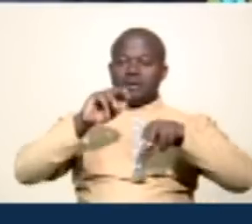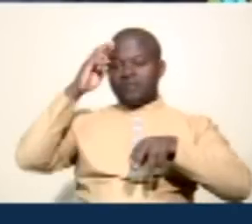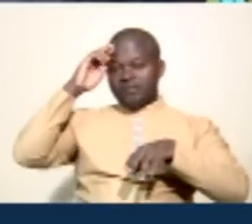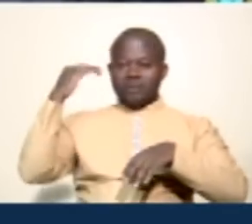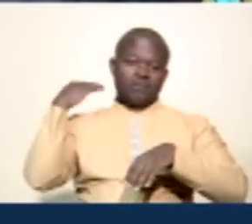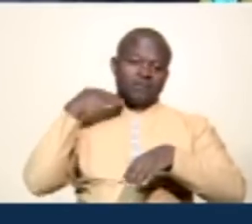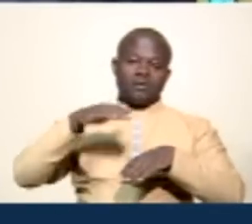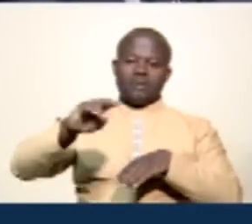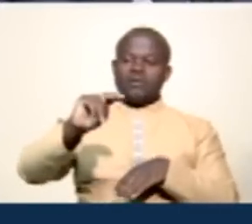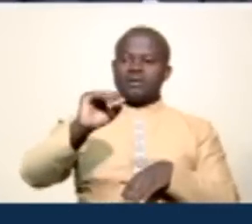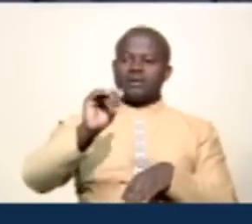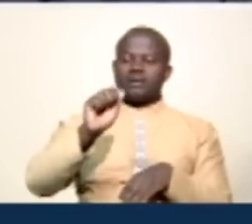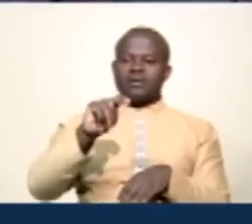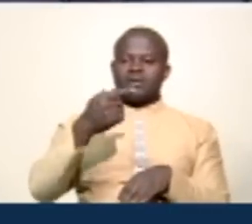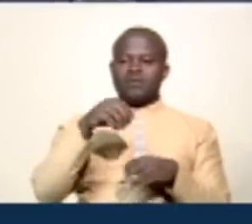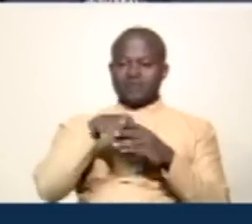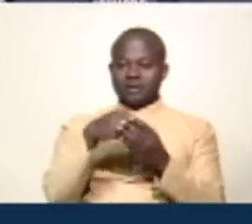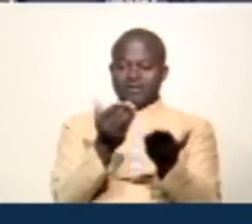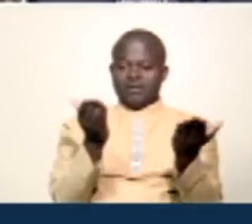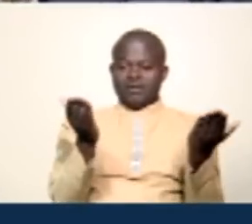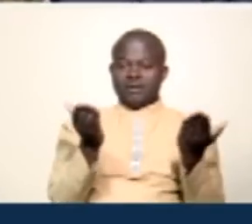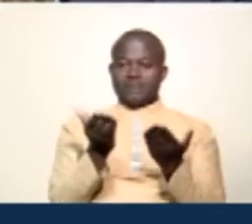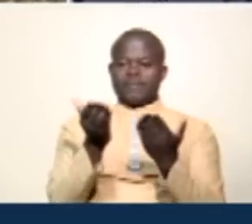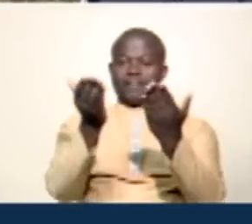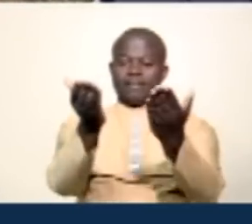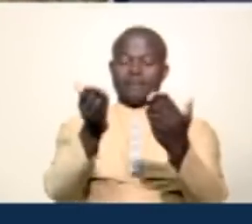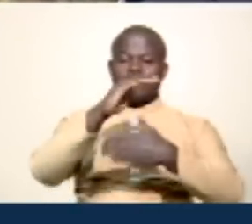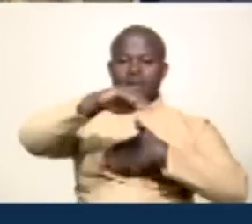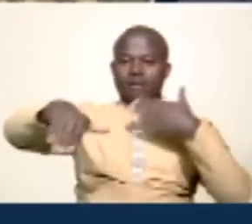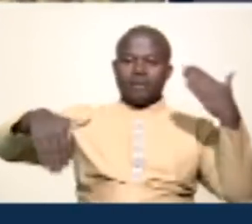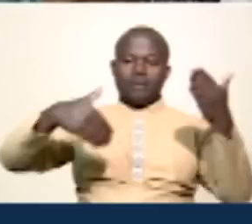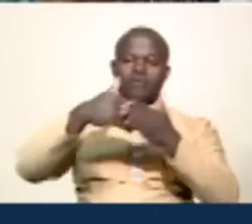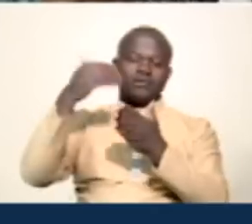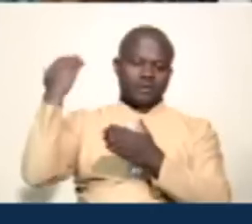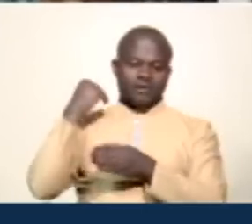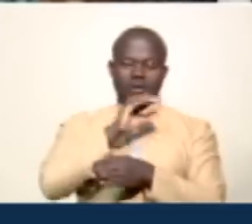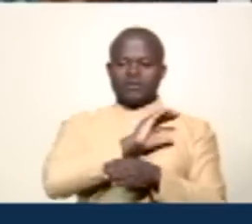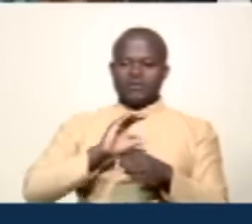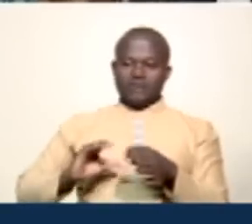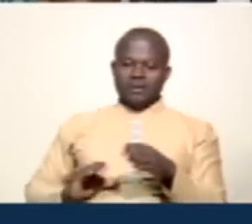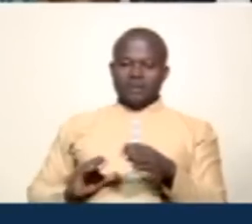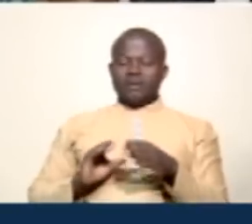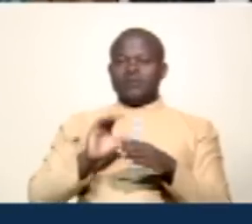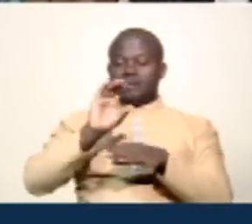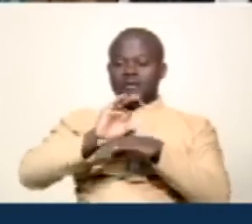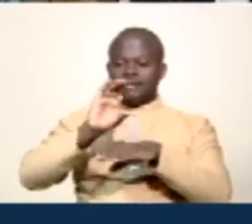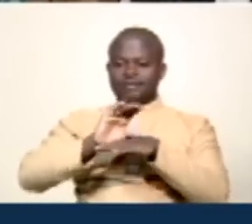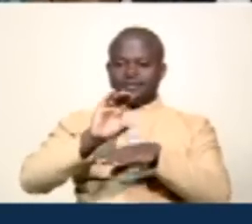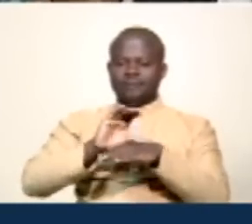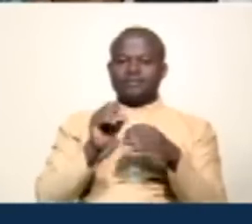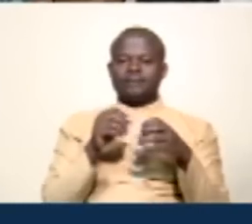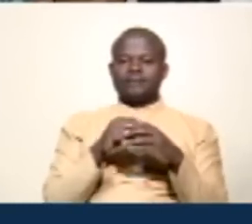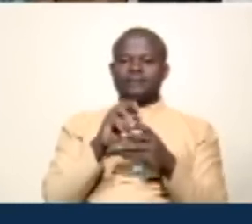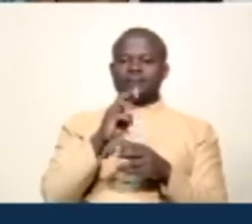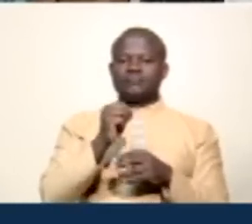rwa Jenoside rw'Inyange ni mu mbuga y'imbere y'uru rwibutso aha hose akaba harahoze kiriza ya Paruwasi Gatolika ya Nyange rwa Masira